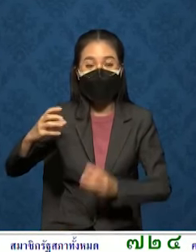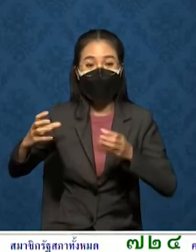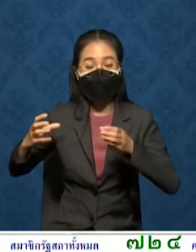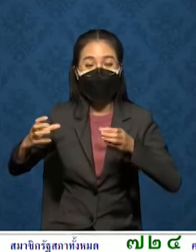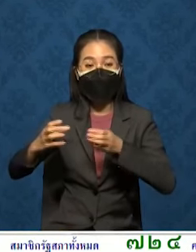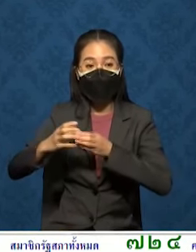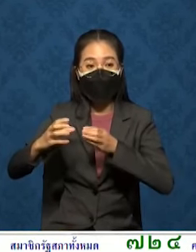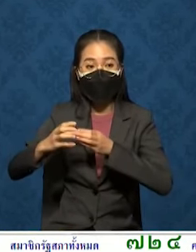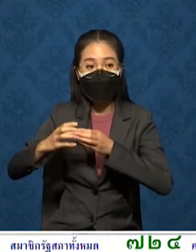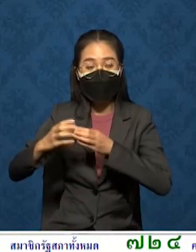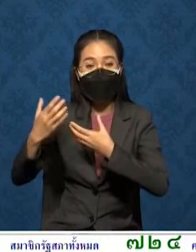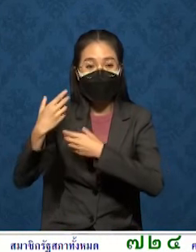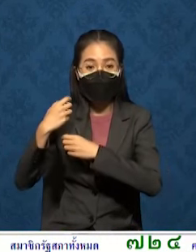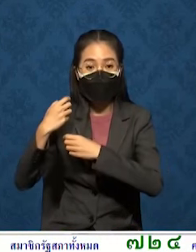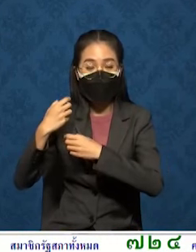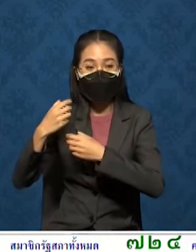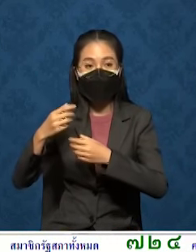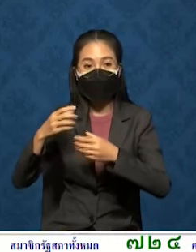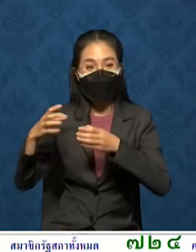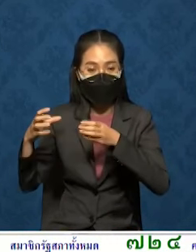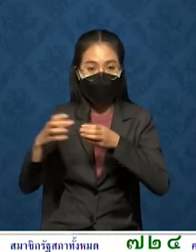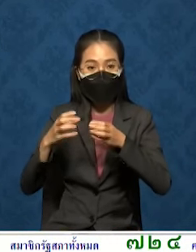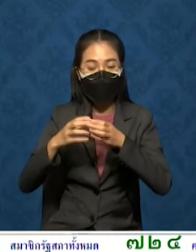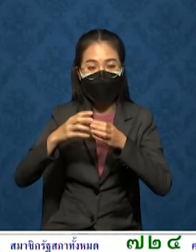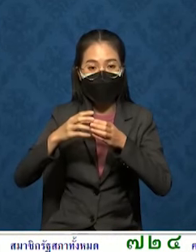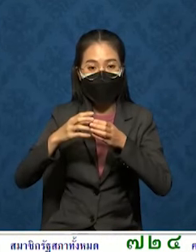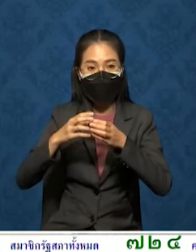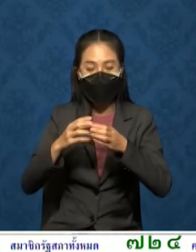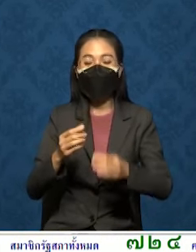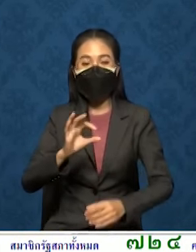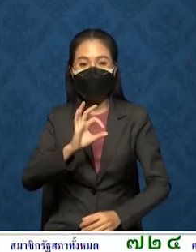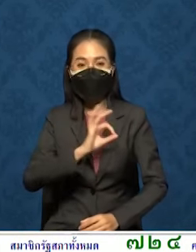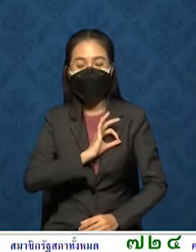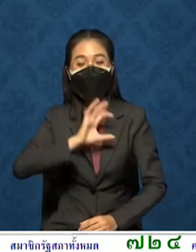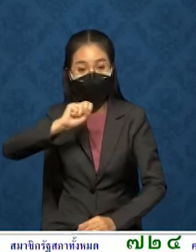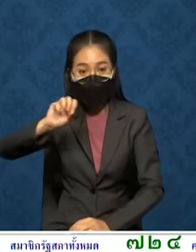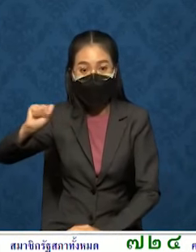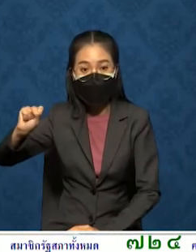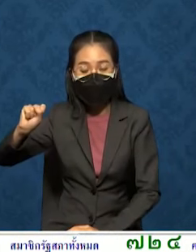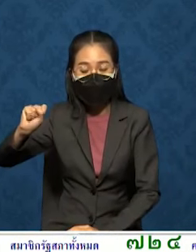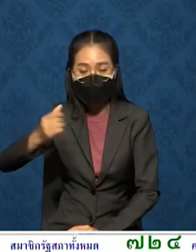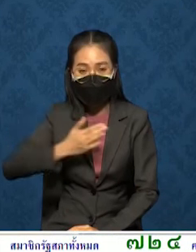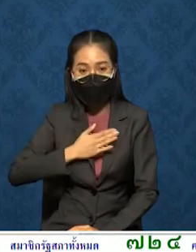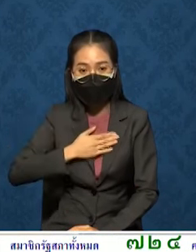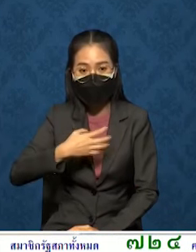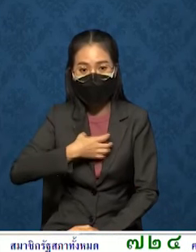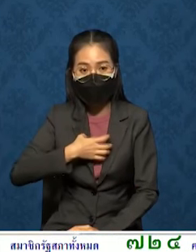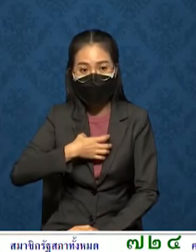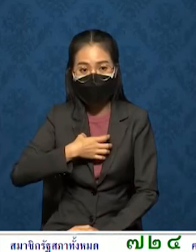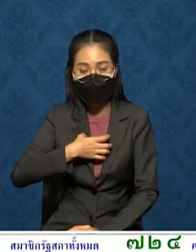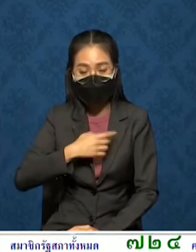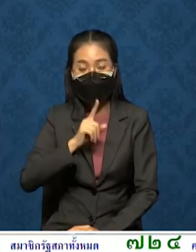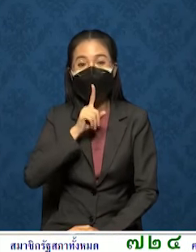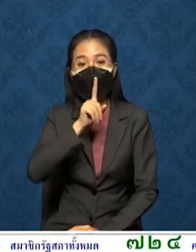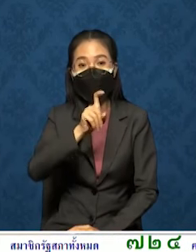บบัญชีรายชื่อพรรคประชาชาติในฐานะสมาชิกรัฐสภาผมขออาจจะเป็นคำถ